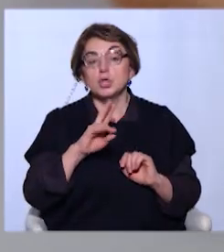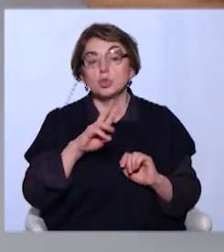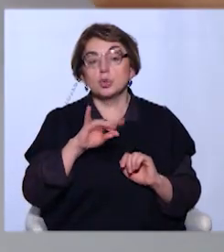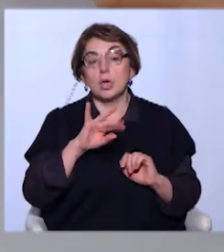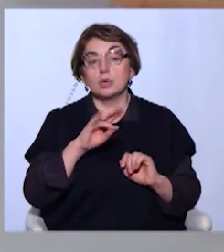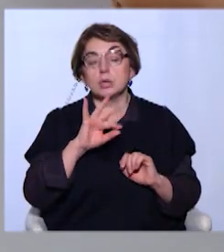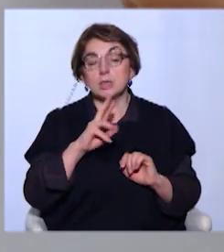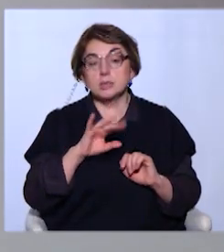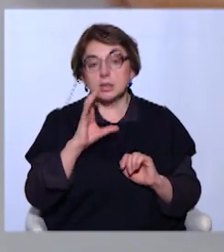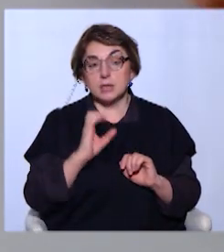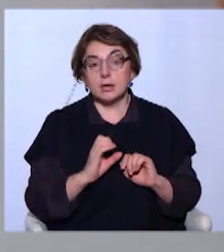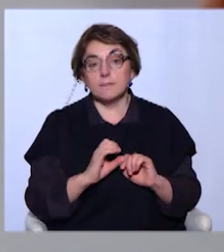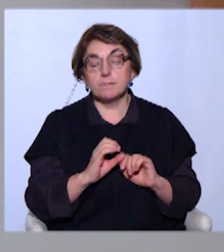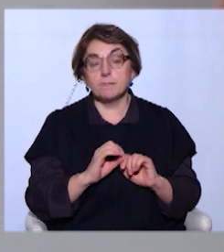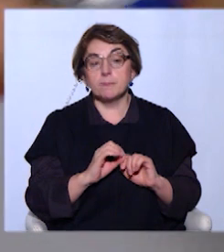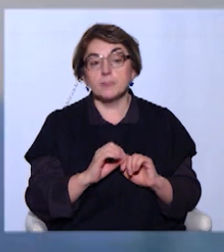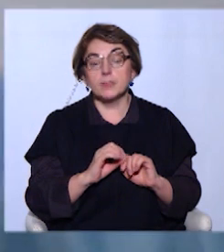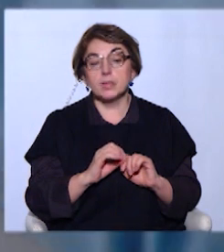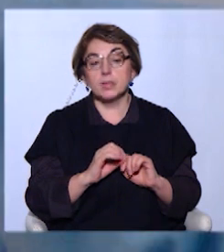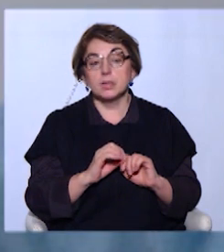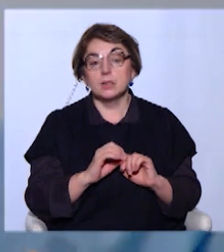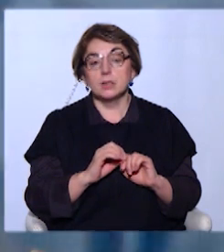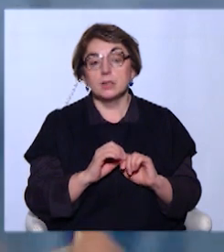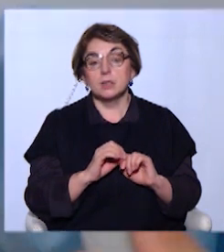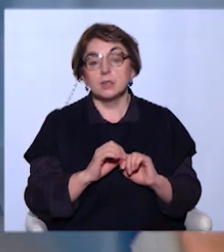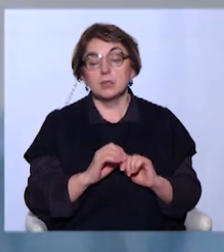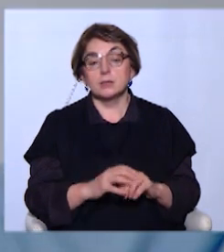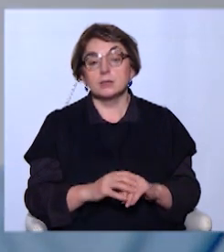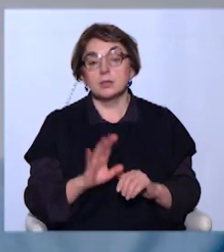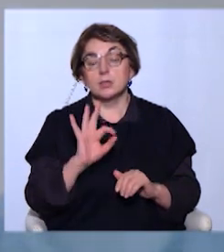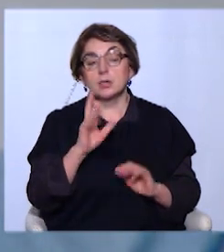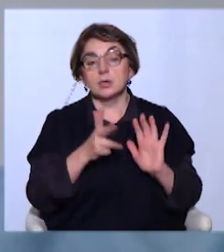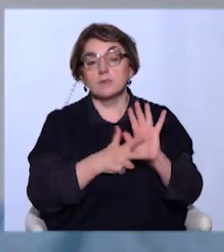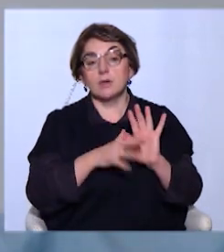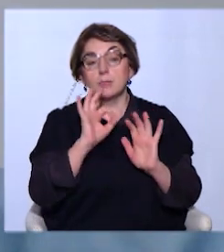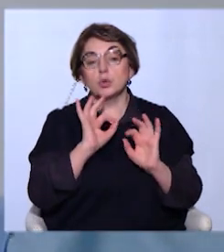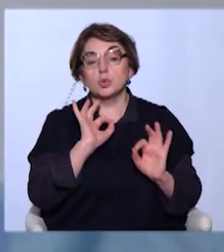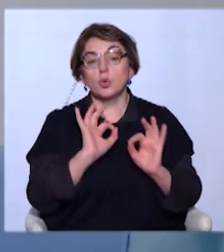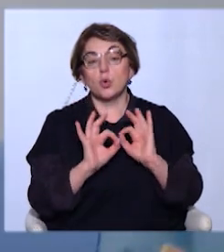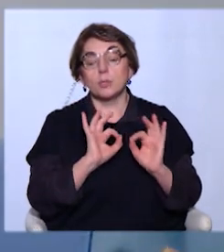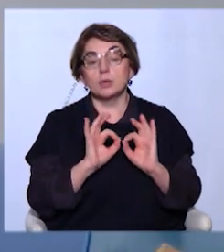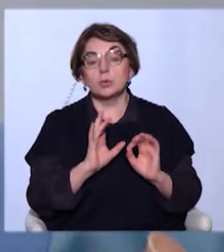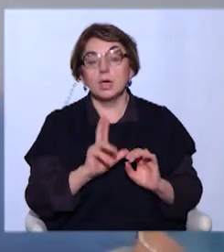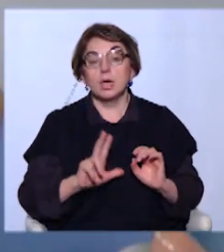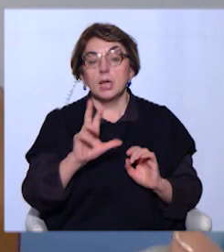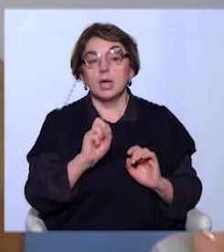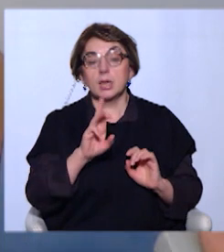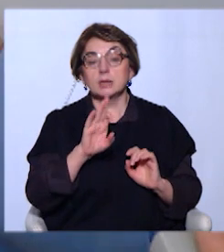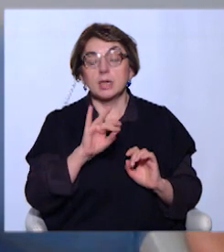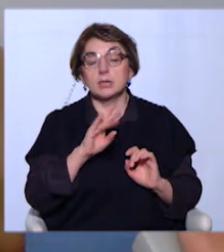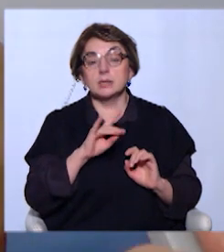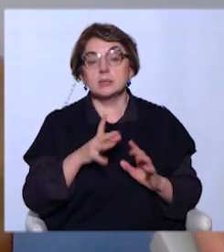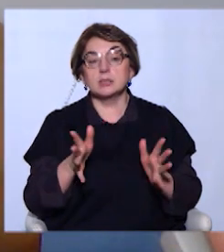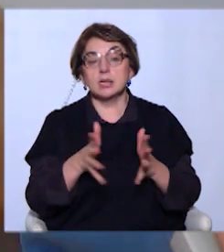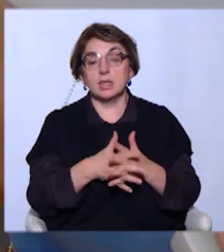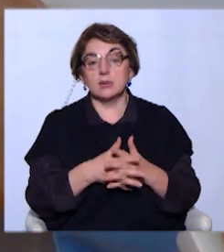92% იზოოქტანისა და ას გამოკლებული 92, 8% ნორმალური